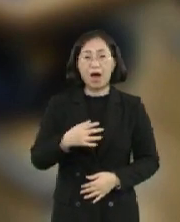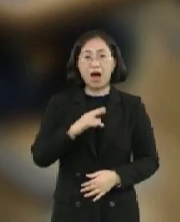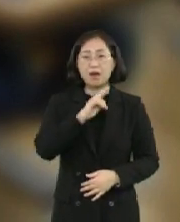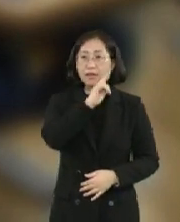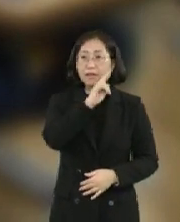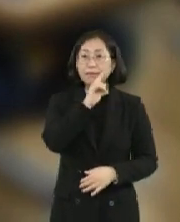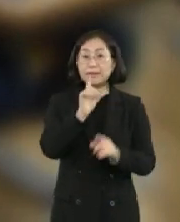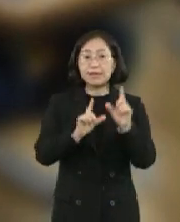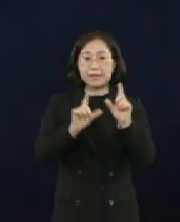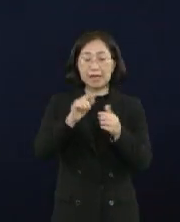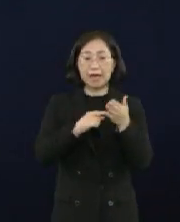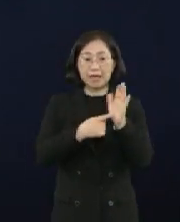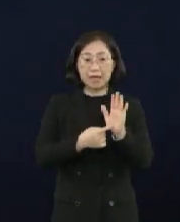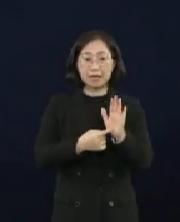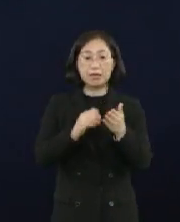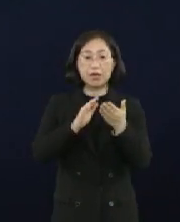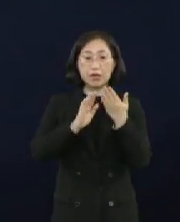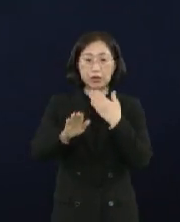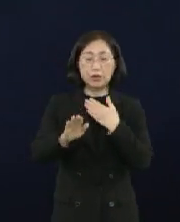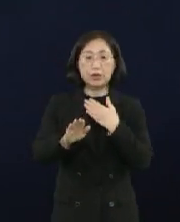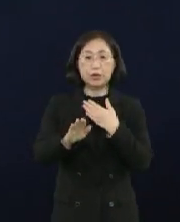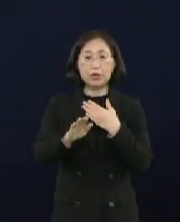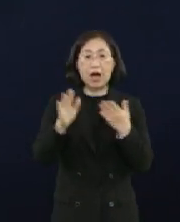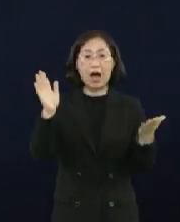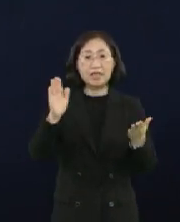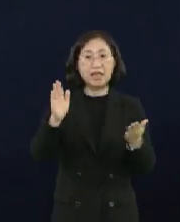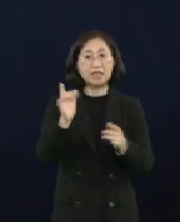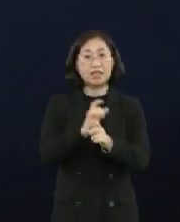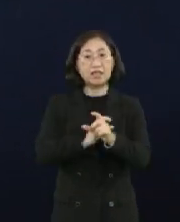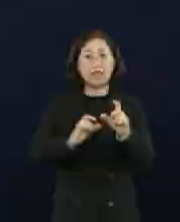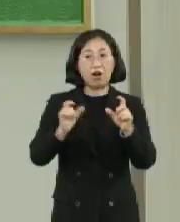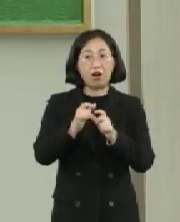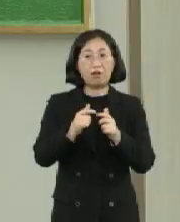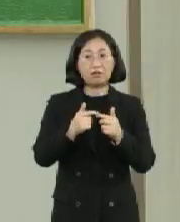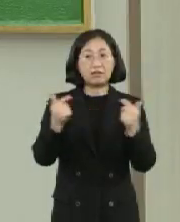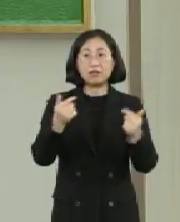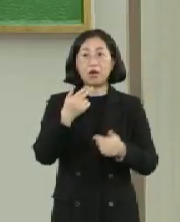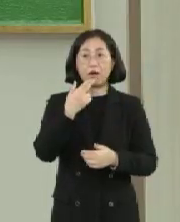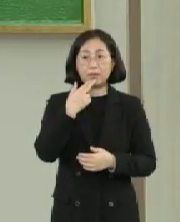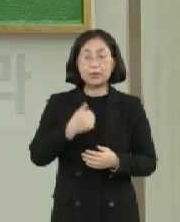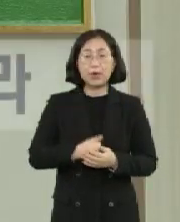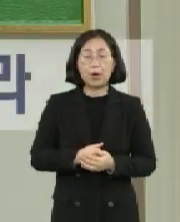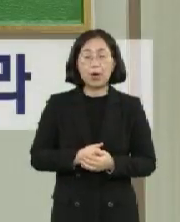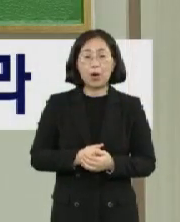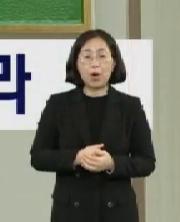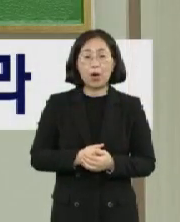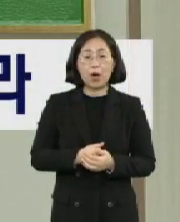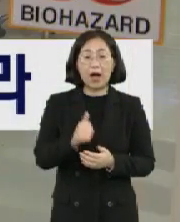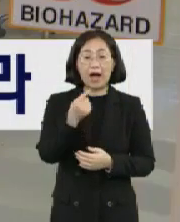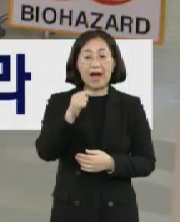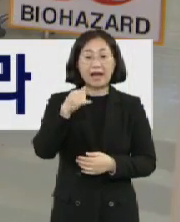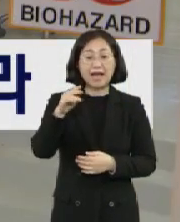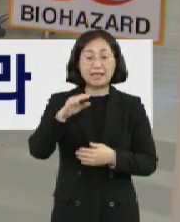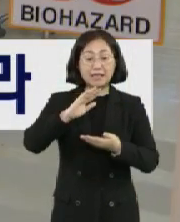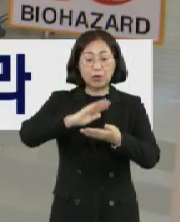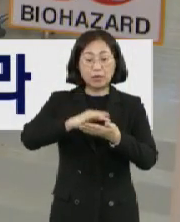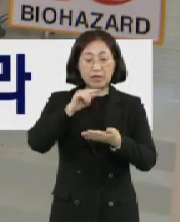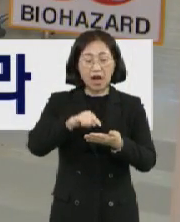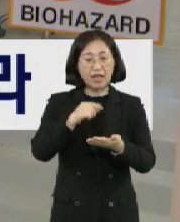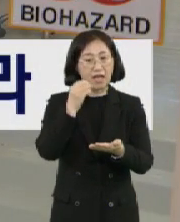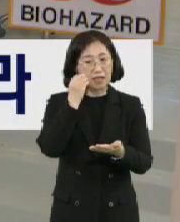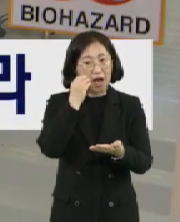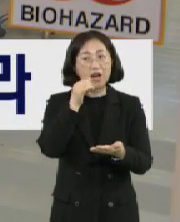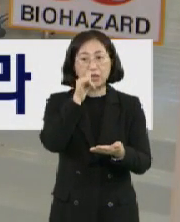증세를 보였습니다. 이후 같은 증세를 호소하는 학생은 더 늘지 않고 있습니다. 보건당국은 하이라이스 도시락에 이상이 있을